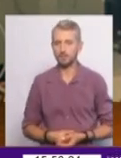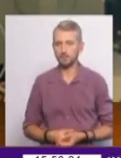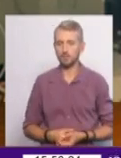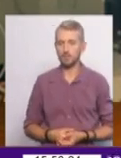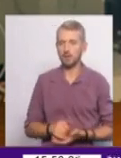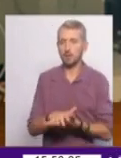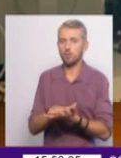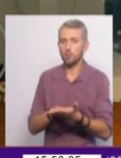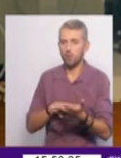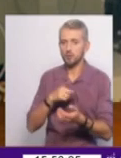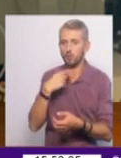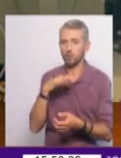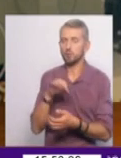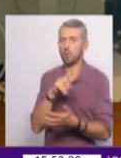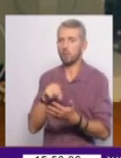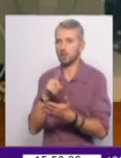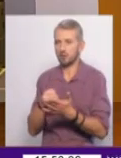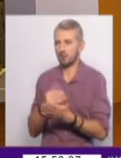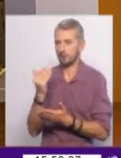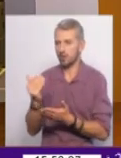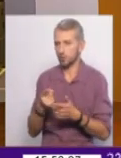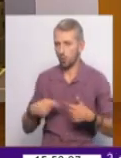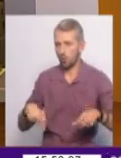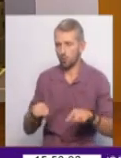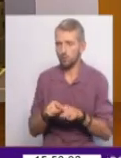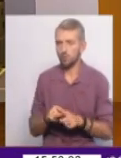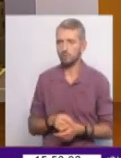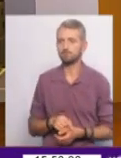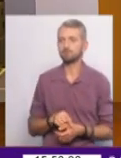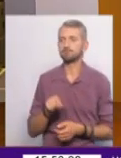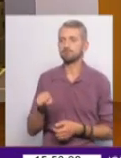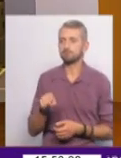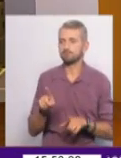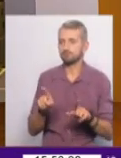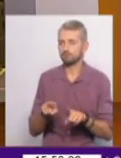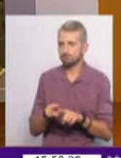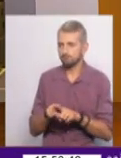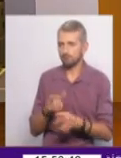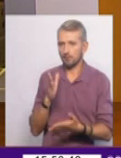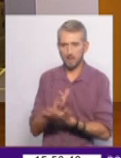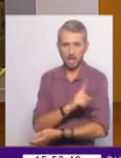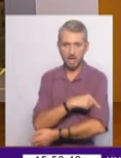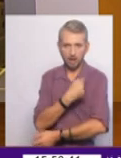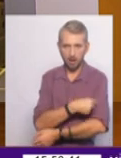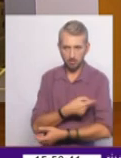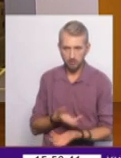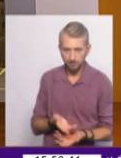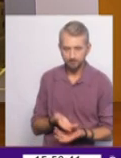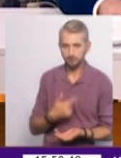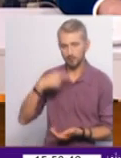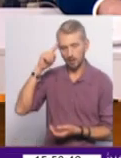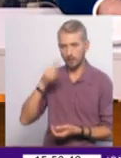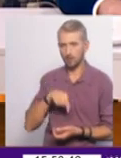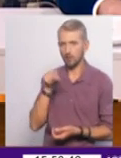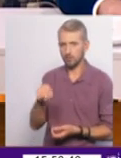пане Павло, говорити про питання, які стосуються вашого округу. На вашому окрузі так само є лікарня, і я знаю, що в